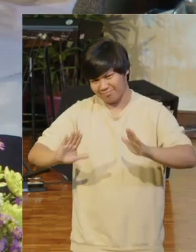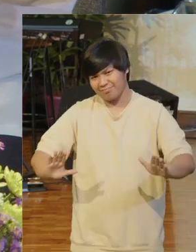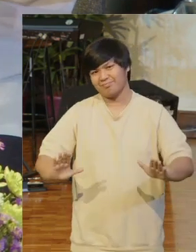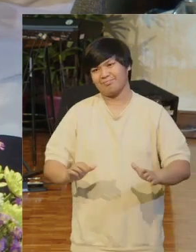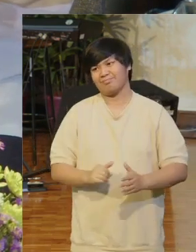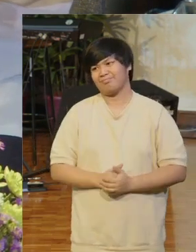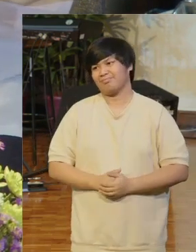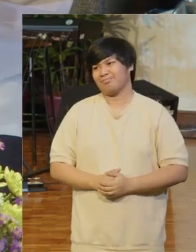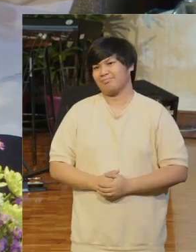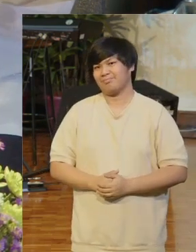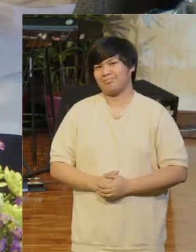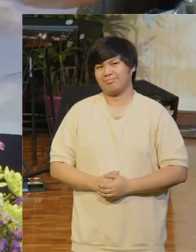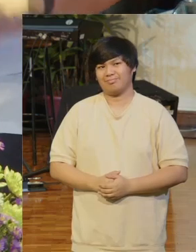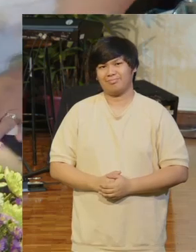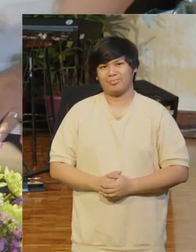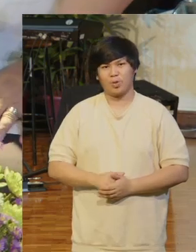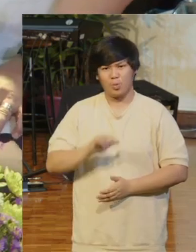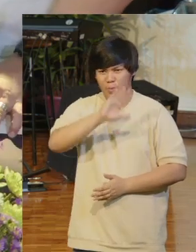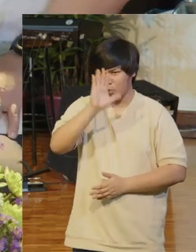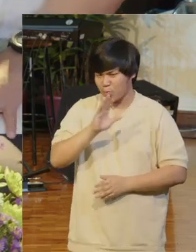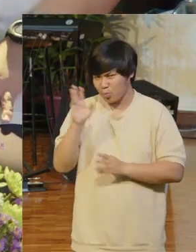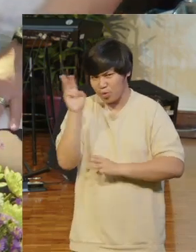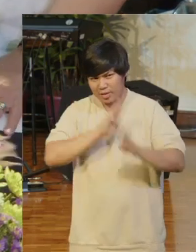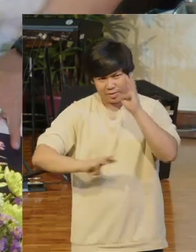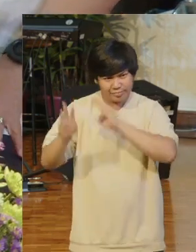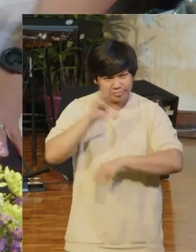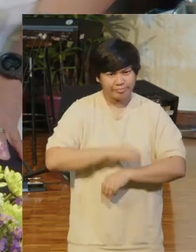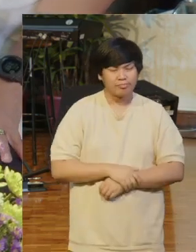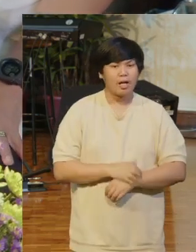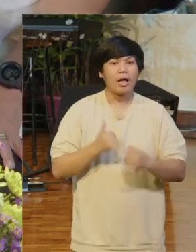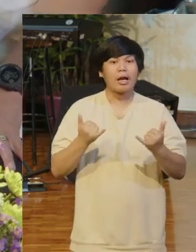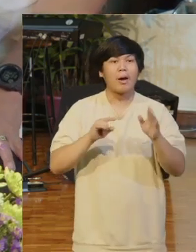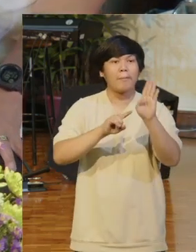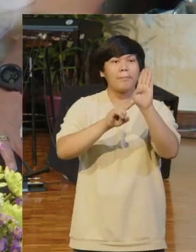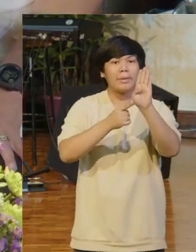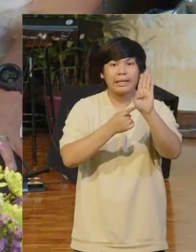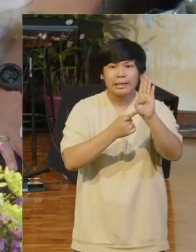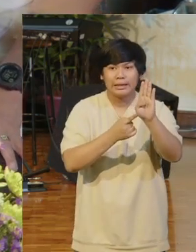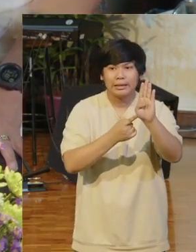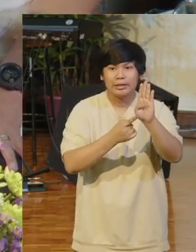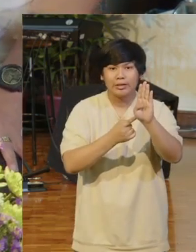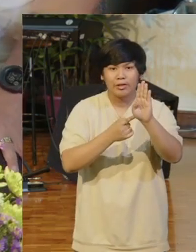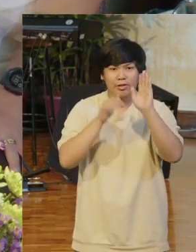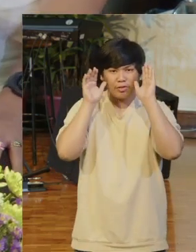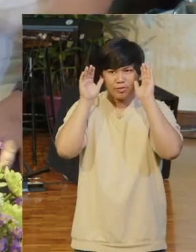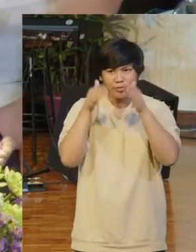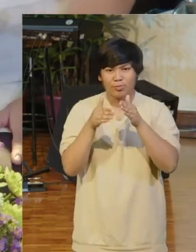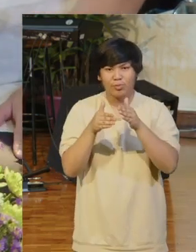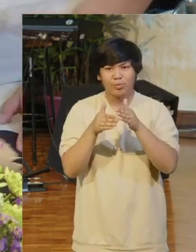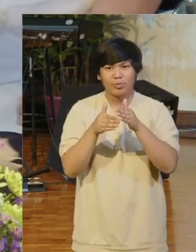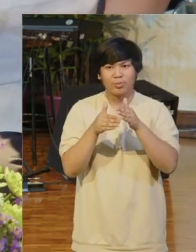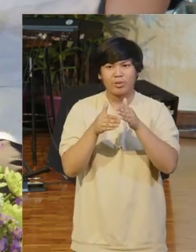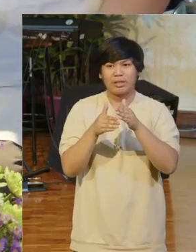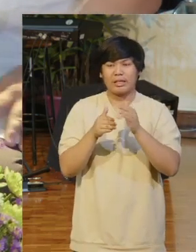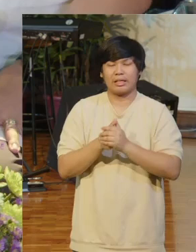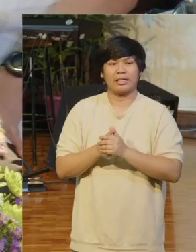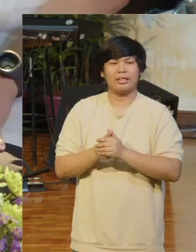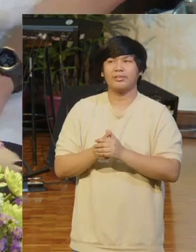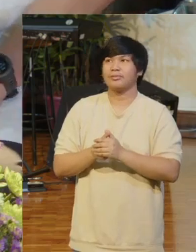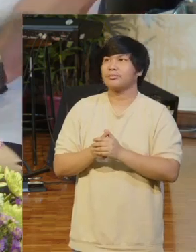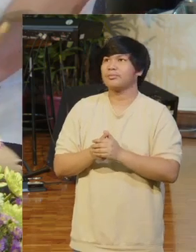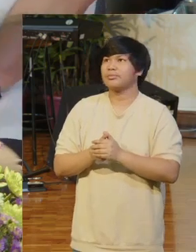ng mangyayari sa atin. So umpisahan po natin ito at tingnan natin ang katotohanan ng